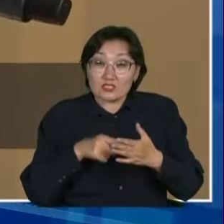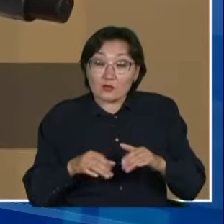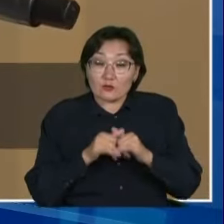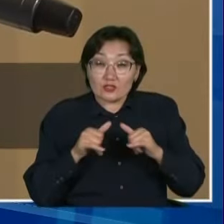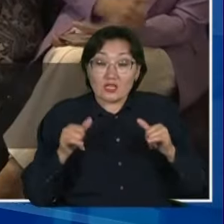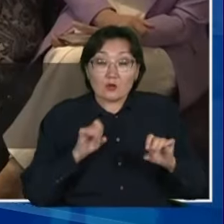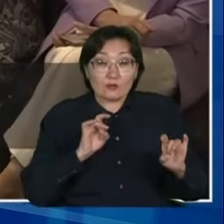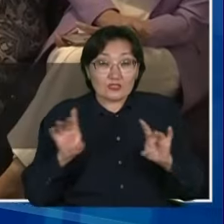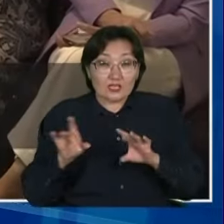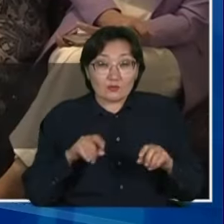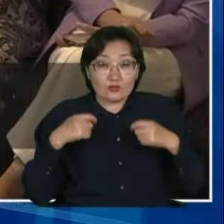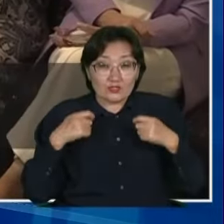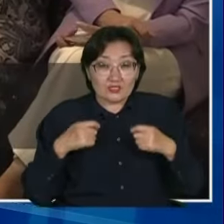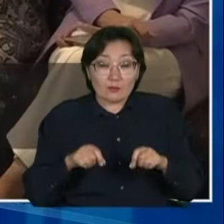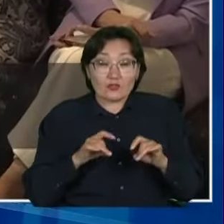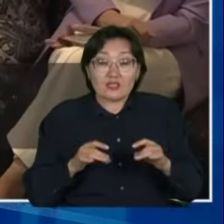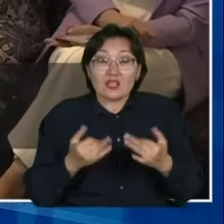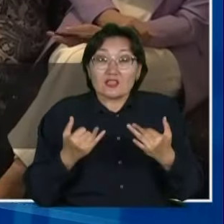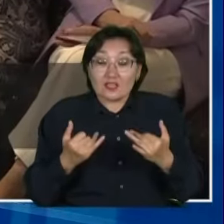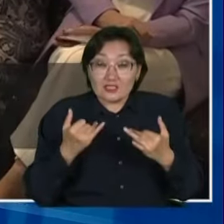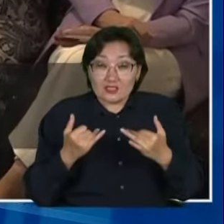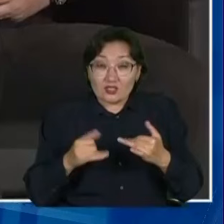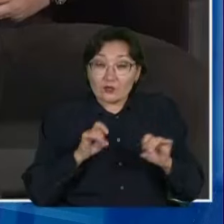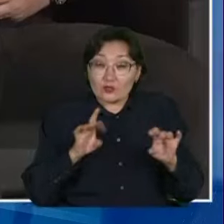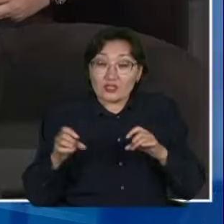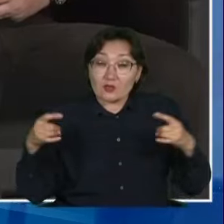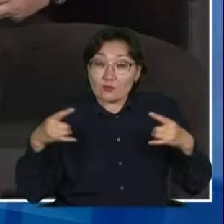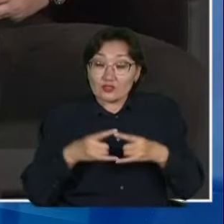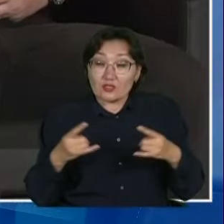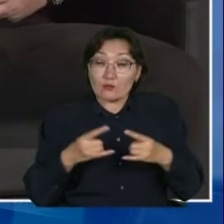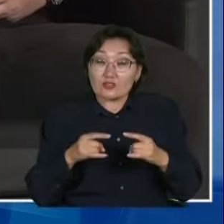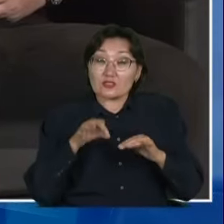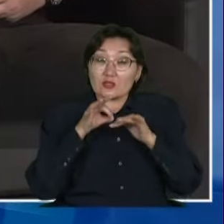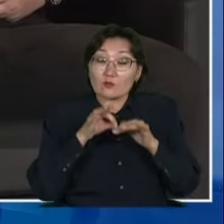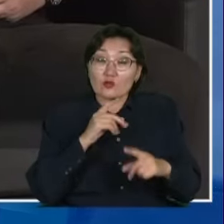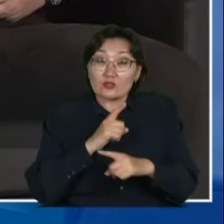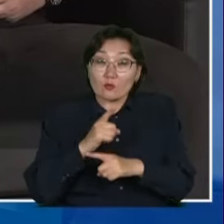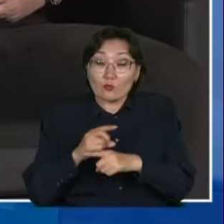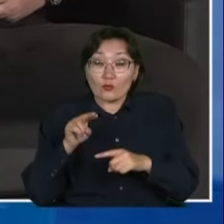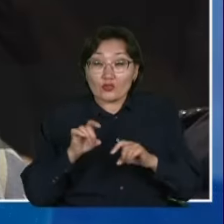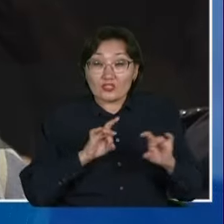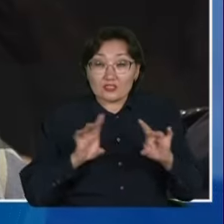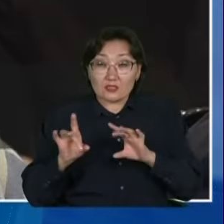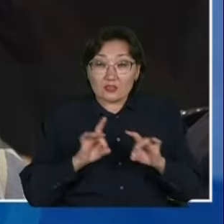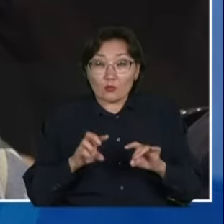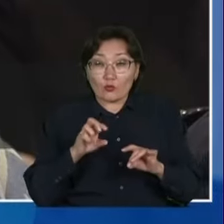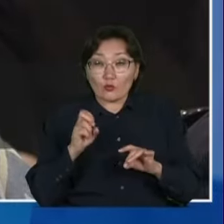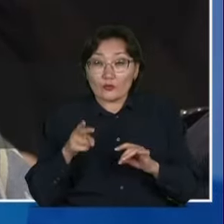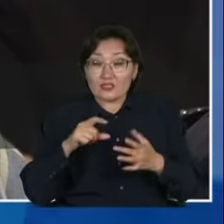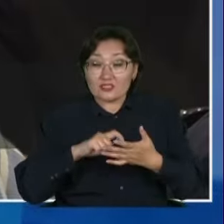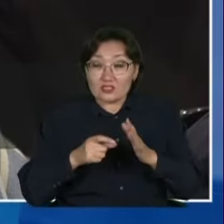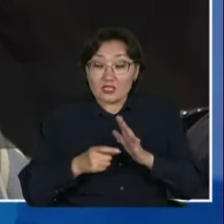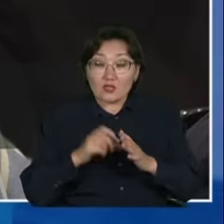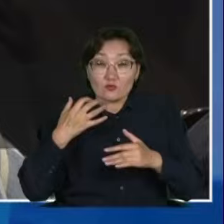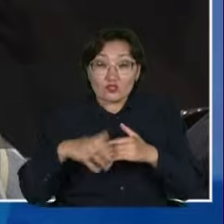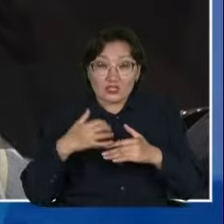развития рекламного рынка и тенденции телевизионной рекламы. В частности, вводятся ограничения по рекламированию букмекерских контор